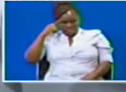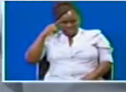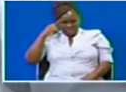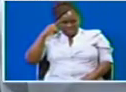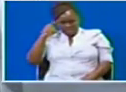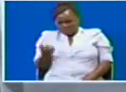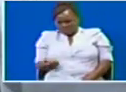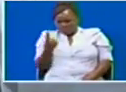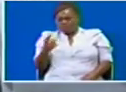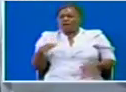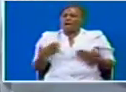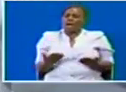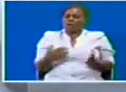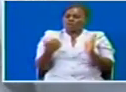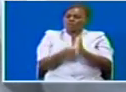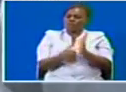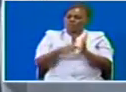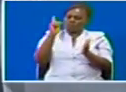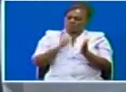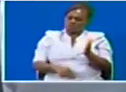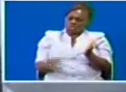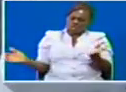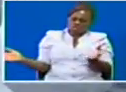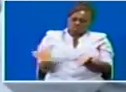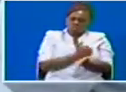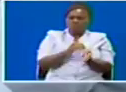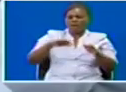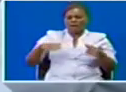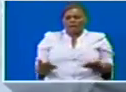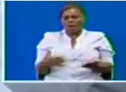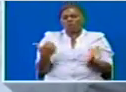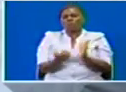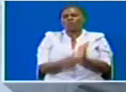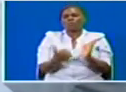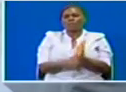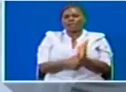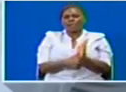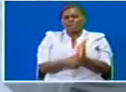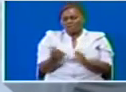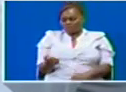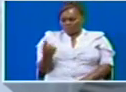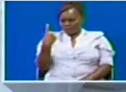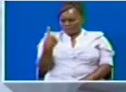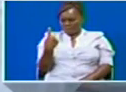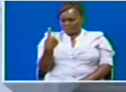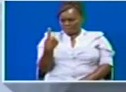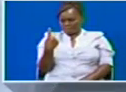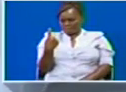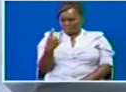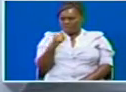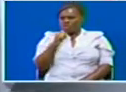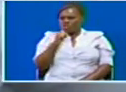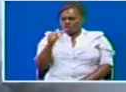imekuwa chanzo na ni nini unaona kwamba itaweza kumaliza kando na nguvu? Una janso inaonekana sio peke